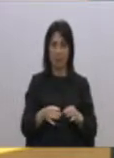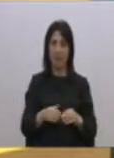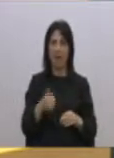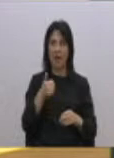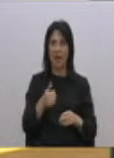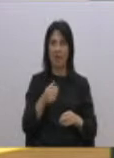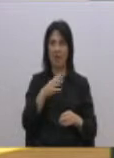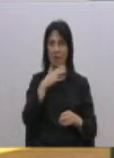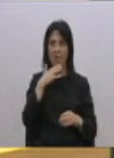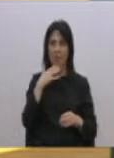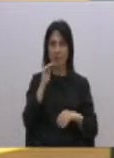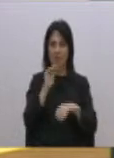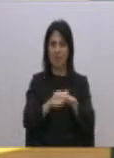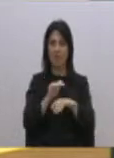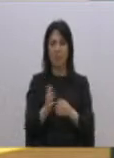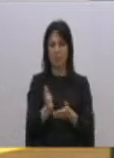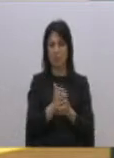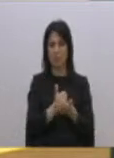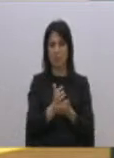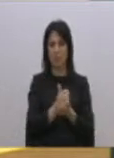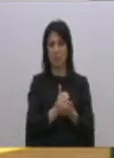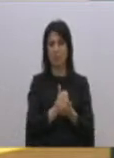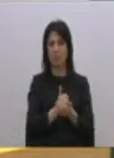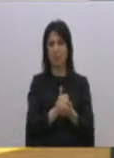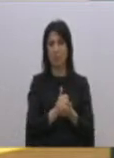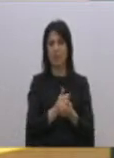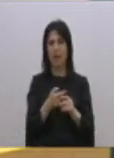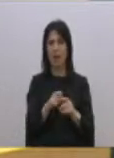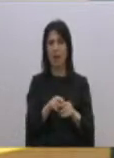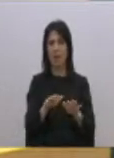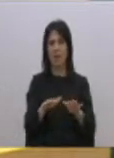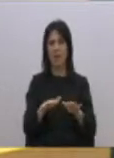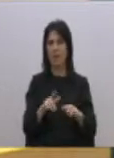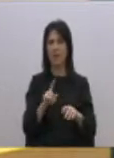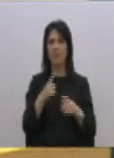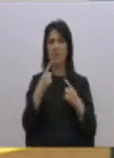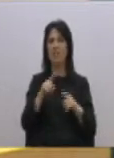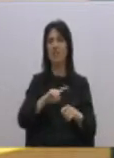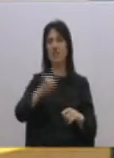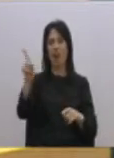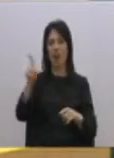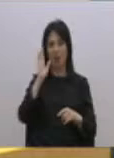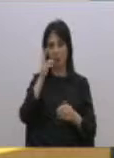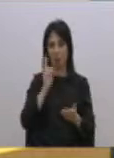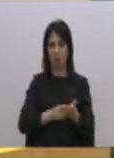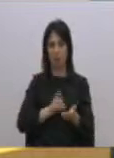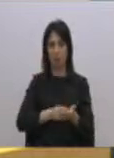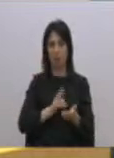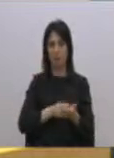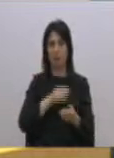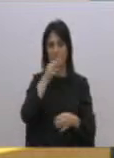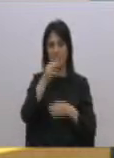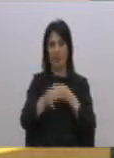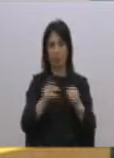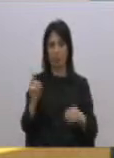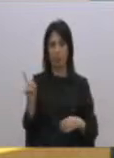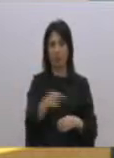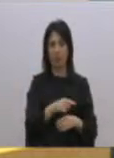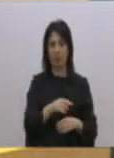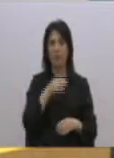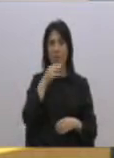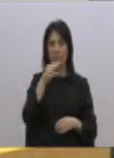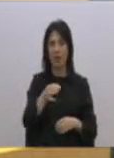კარგია, კიდევ ბევრი სამხილი დაგროვდება და ამ დარბაზში არა, სხვაგან მოგიწევთ მე ამ ყველაფერზე პასუხის გაცემაც და